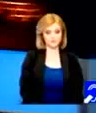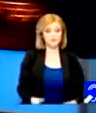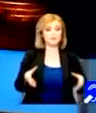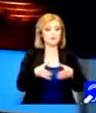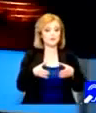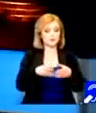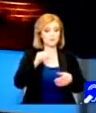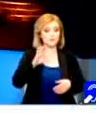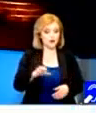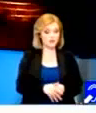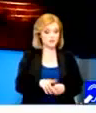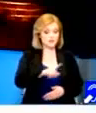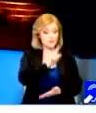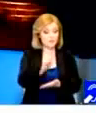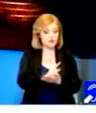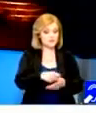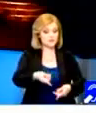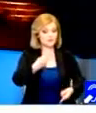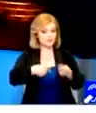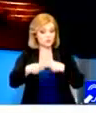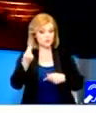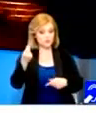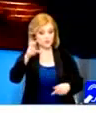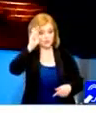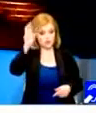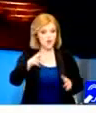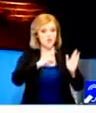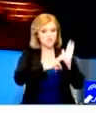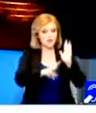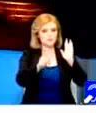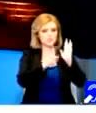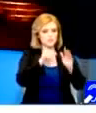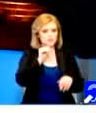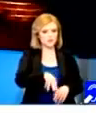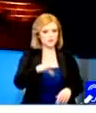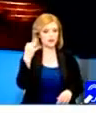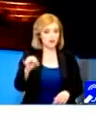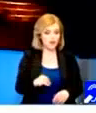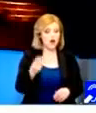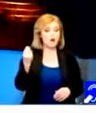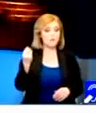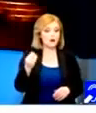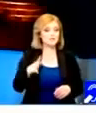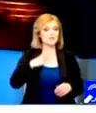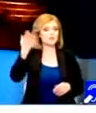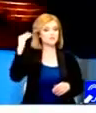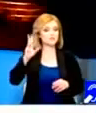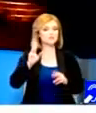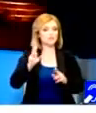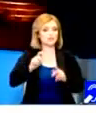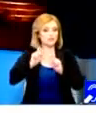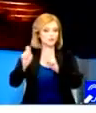Partidul Acțiune și Solidaritate este obligat să restituie la bugetul de stat 76.000 de lei. Banii reprezintă o donație făcută încă